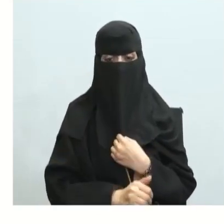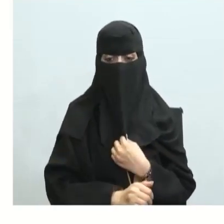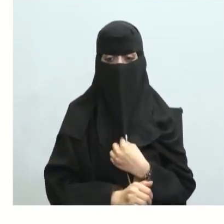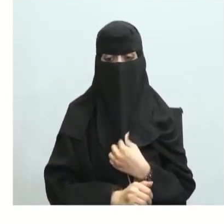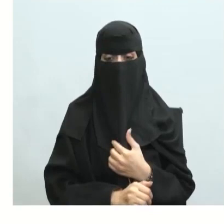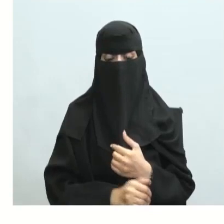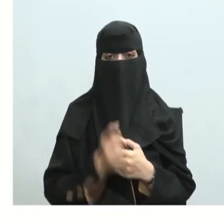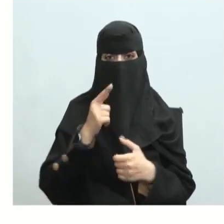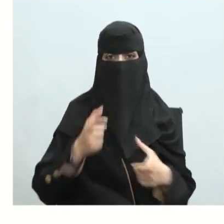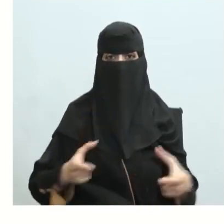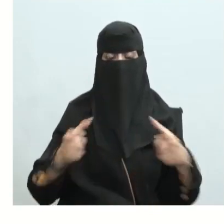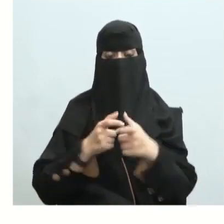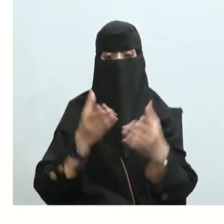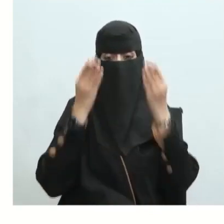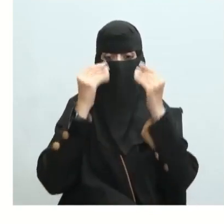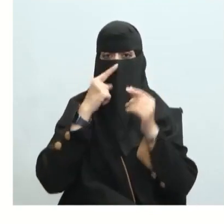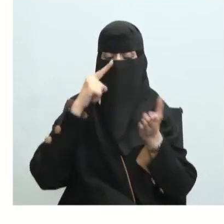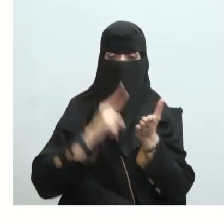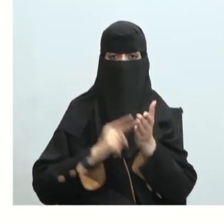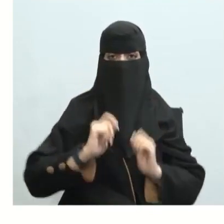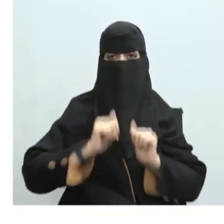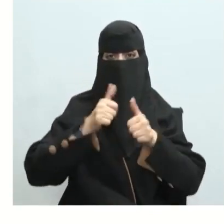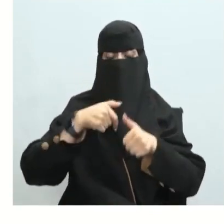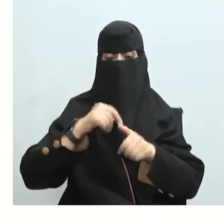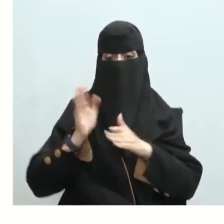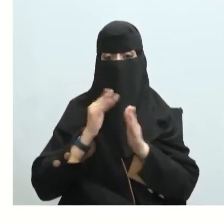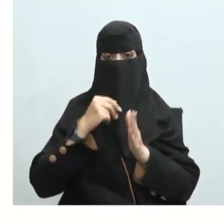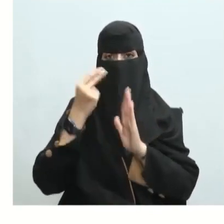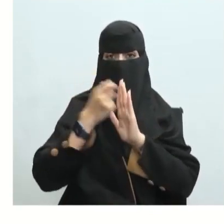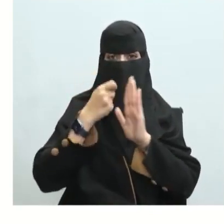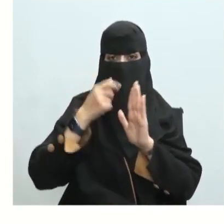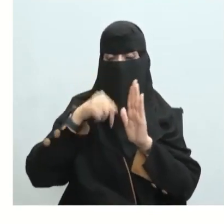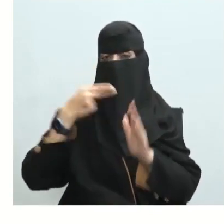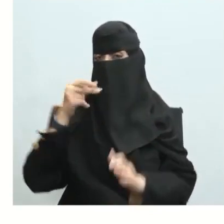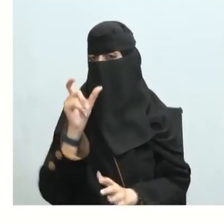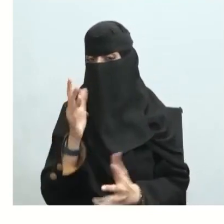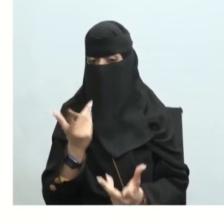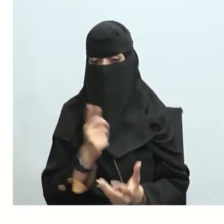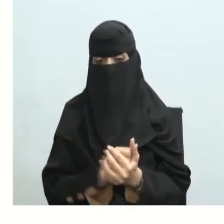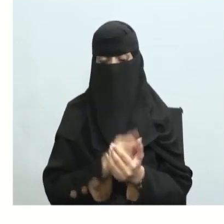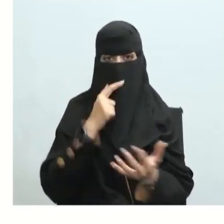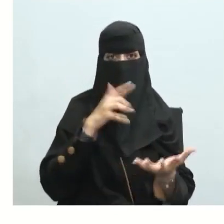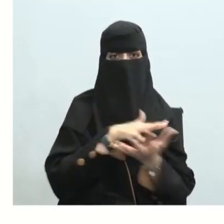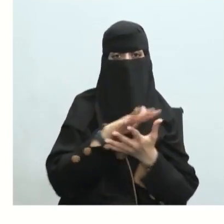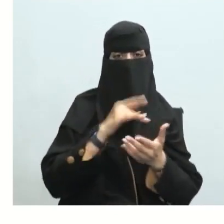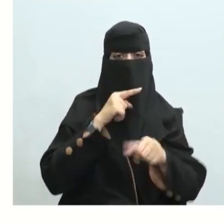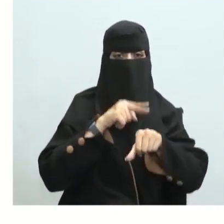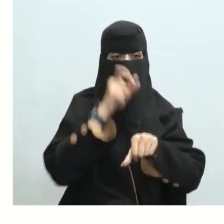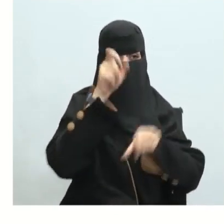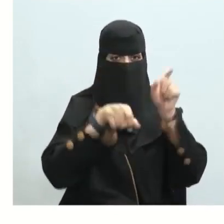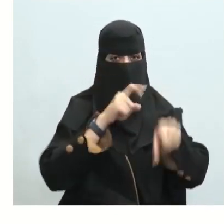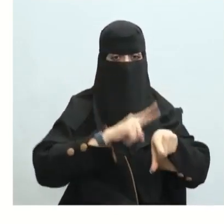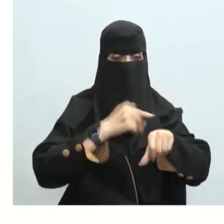الاجابه الف اجمع المعلومات اللازمه لاعداد التقرير الاعداد تقرير عن لاحظوا المشكله هنا ذكرت مشكله تاخر الطلاب